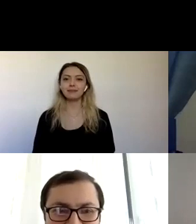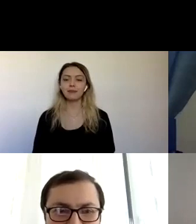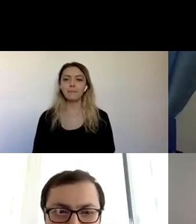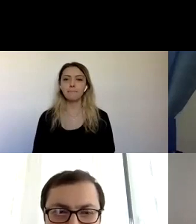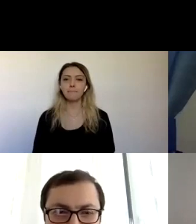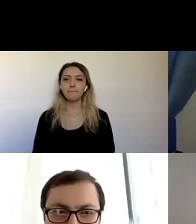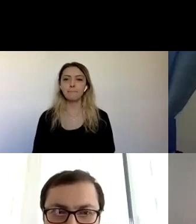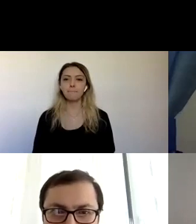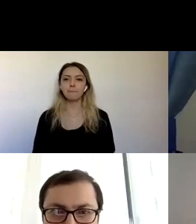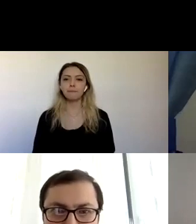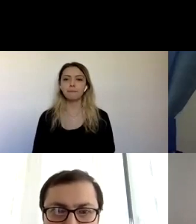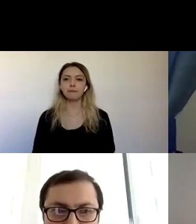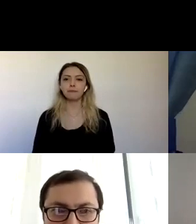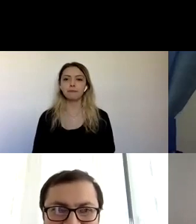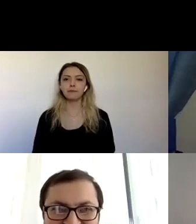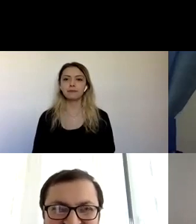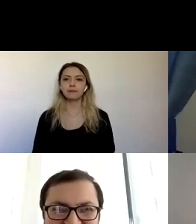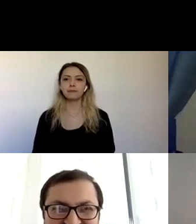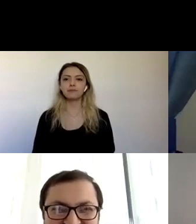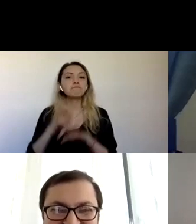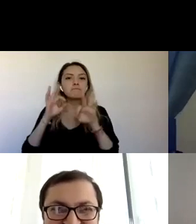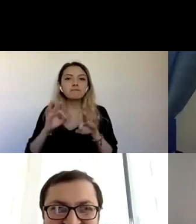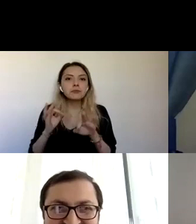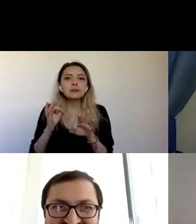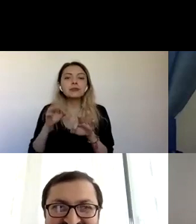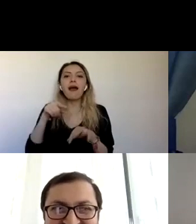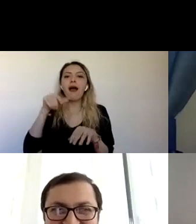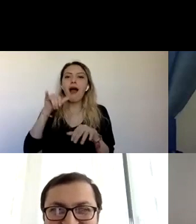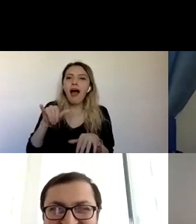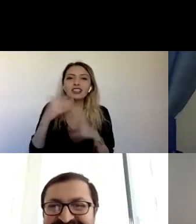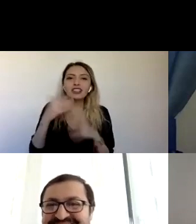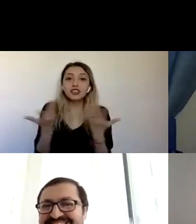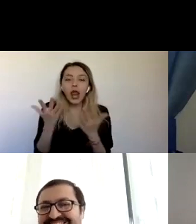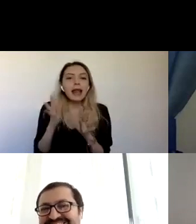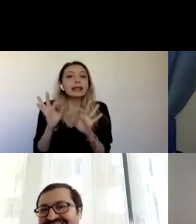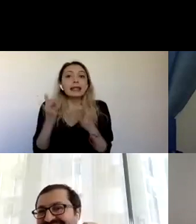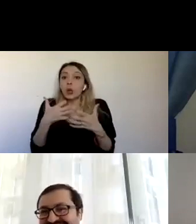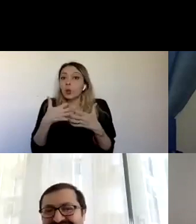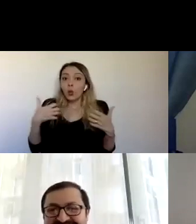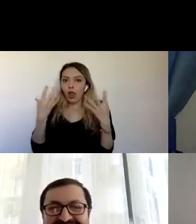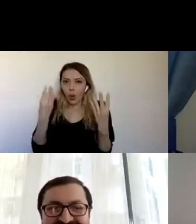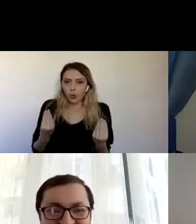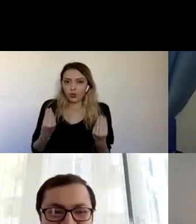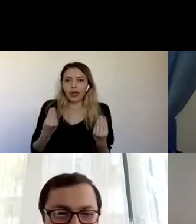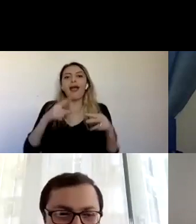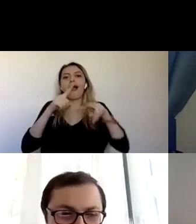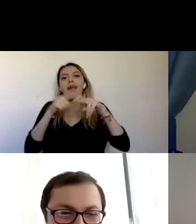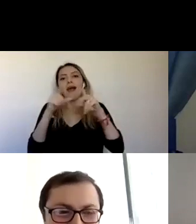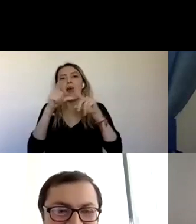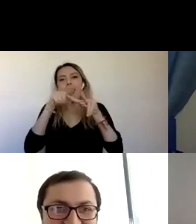Şimdi yine aynı sürecin nasıl güvenli yapılabileceğini dinlemek üzere de sözü Arda'ya bırakıyoruz.